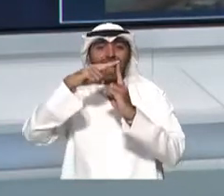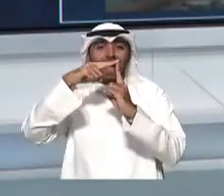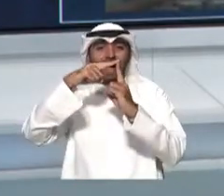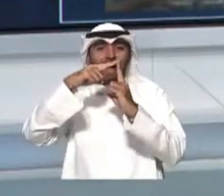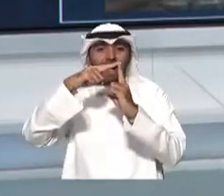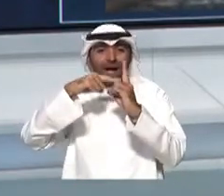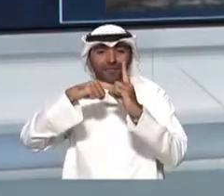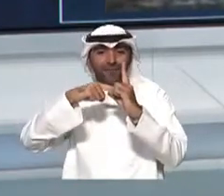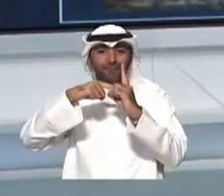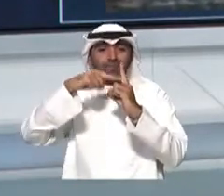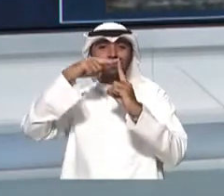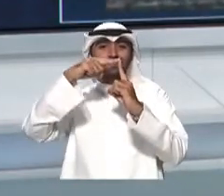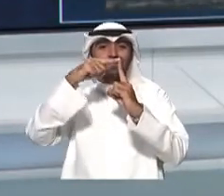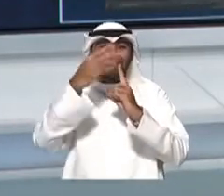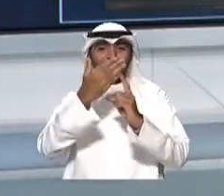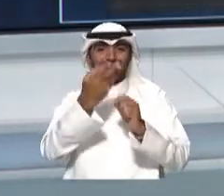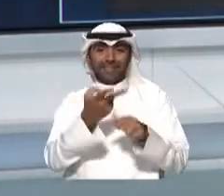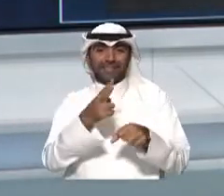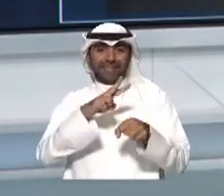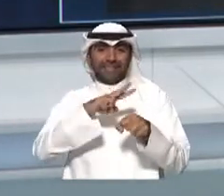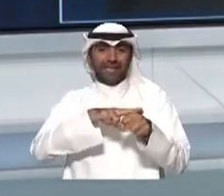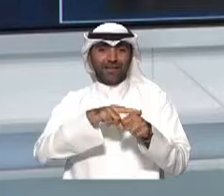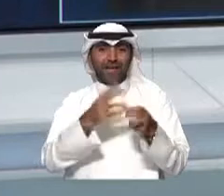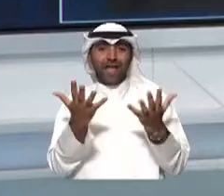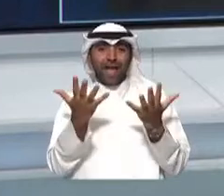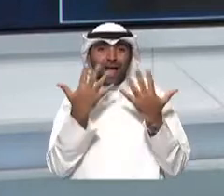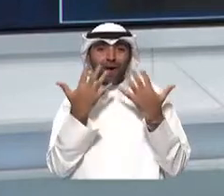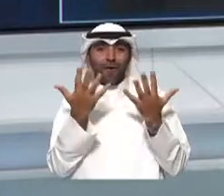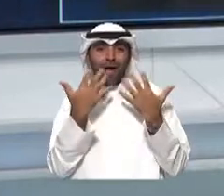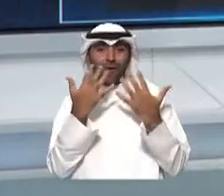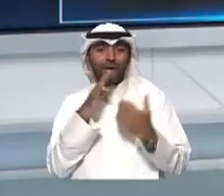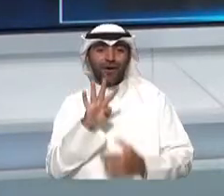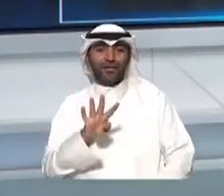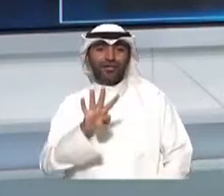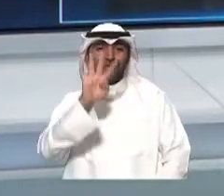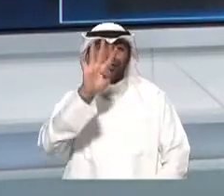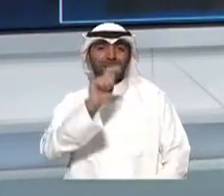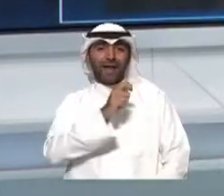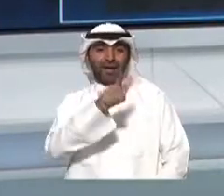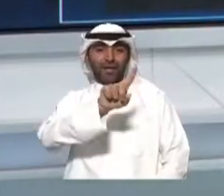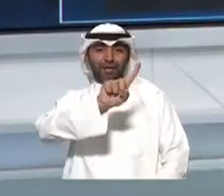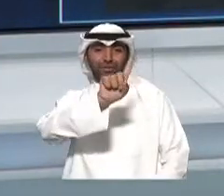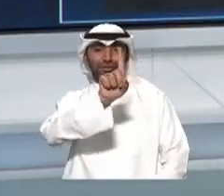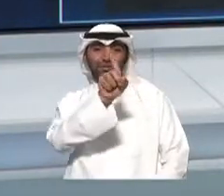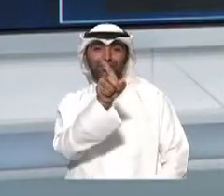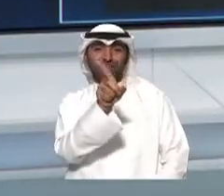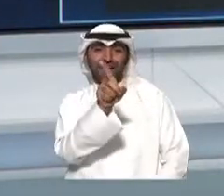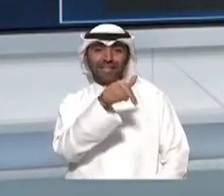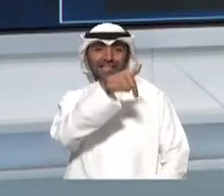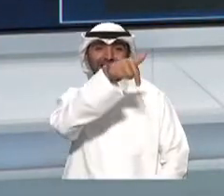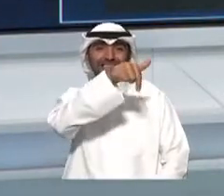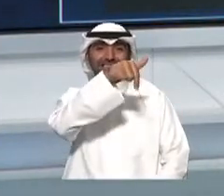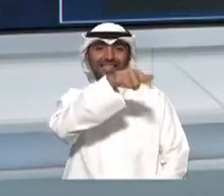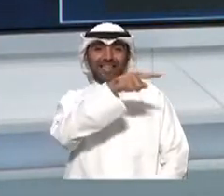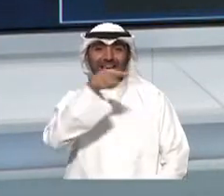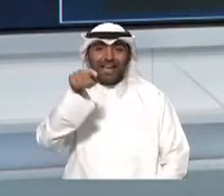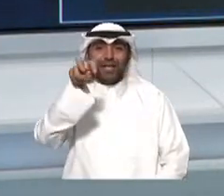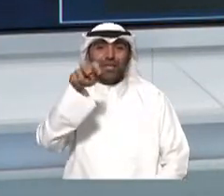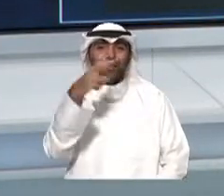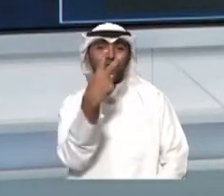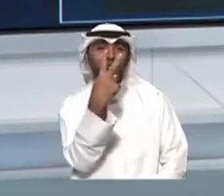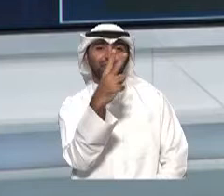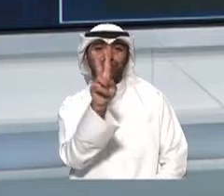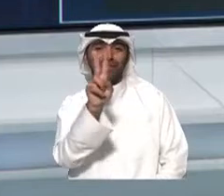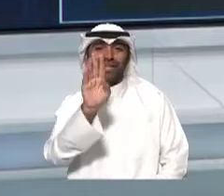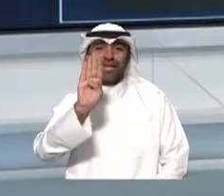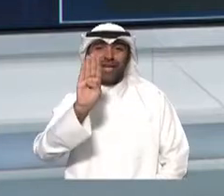الساحلية والجزر إلى رياح شمالية غربية غرب البلاد. سرعة الرياح بوجه عام تراوح ما بين 6 إلى 28